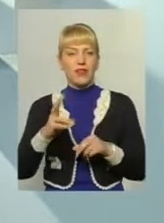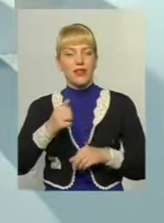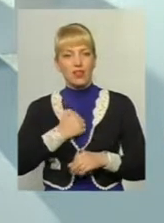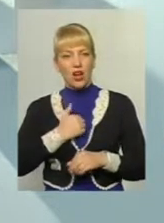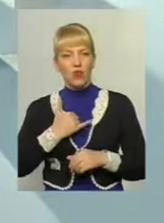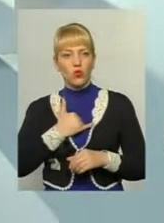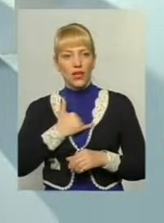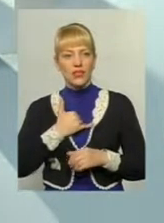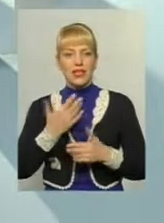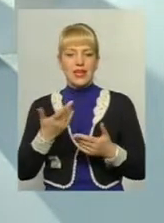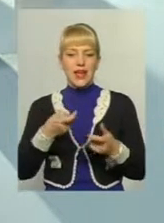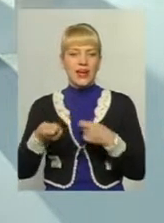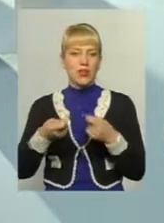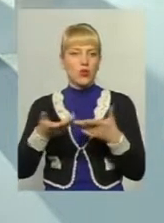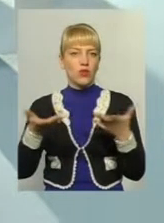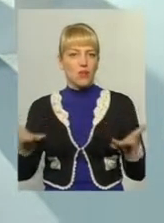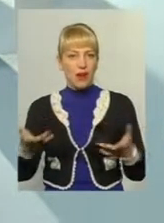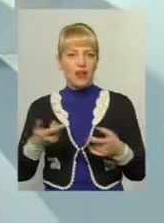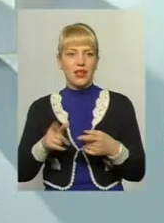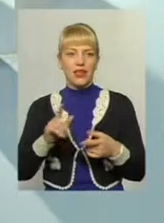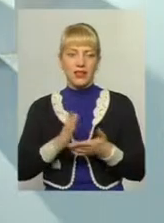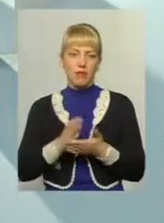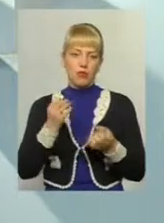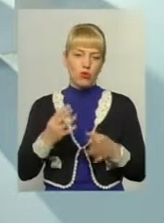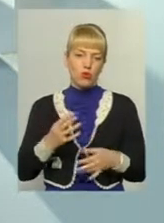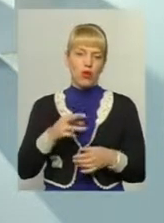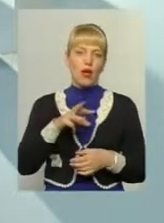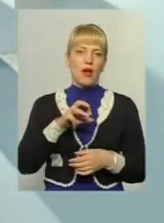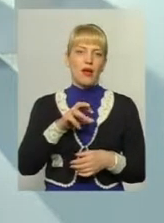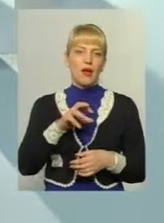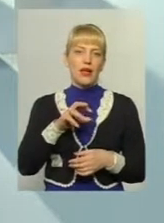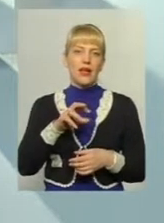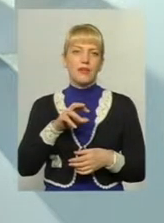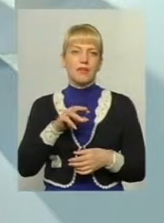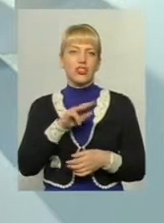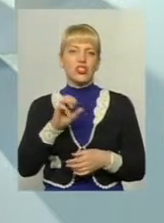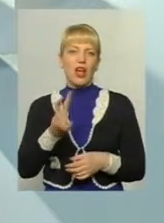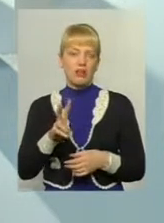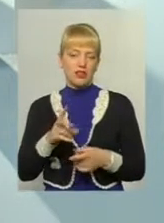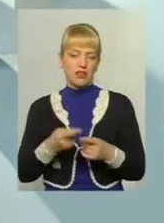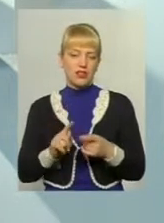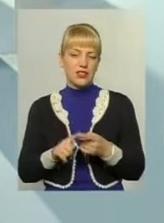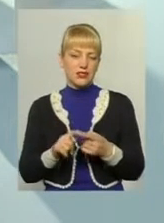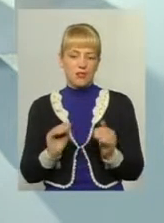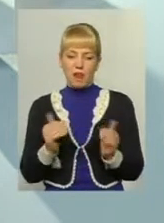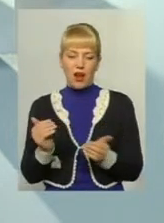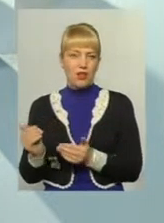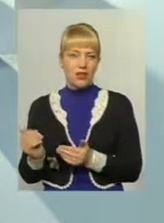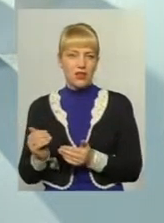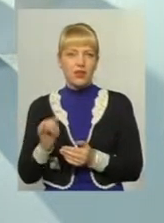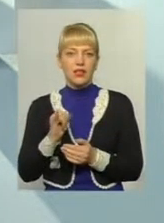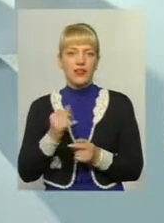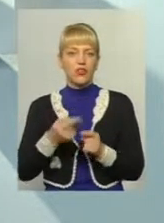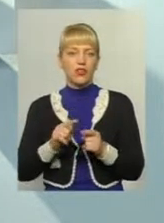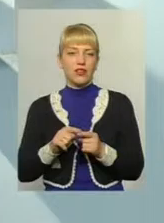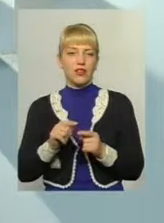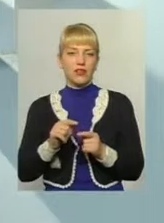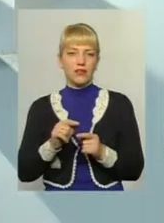для цього, щоб перейти на такий наступний етап, про який я говорив, потрібно створити ринок нормальний